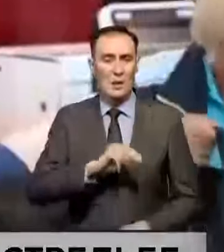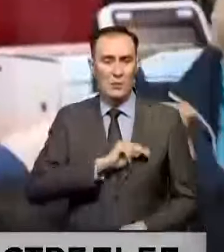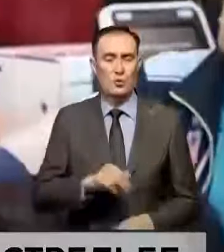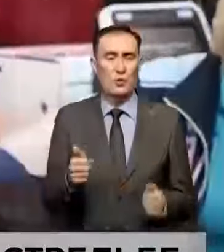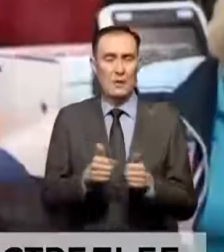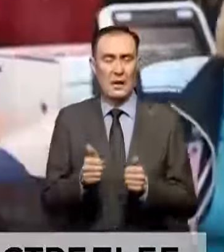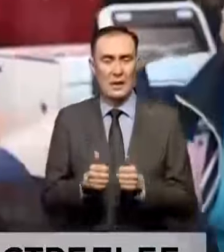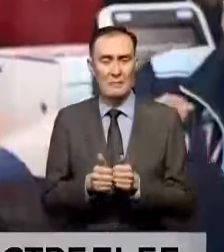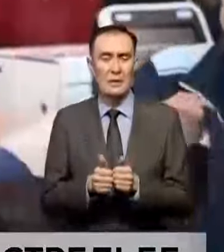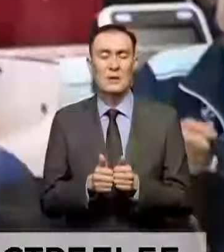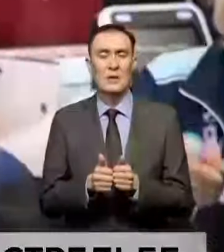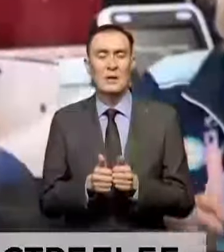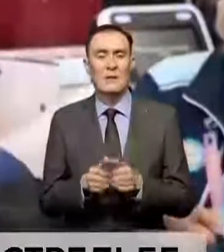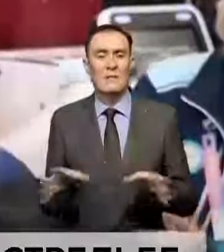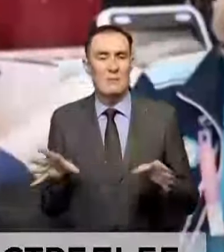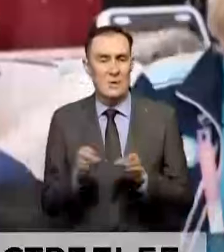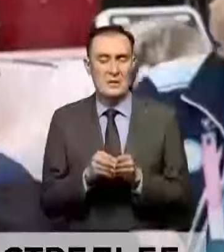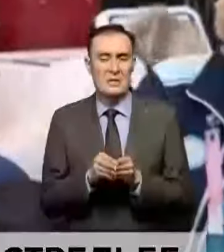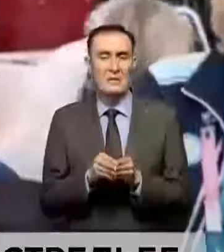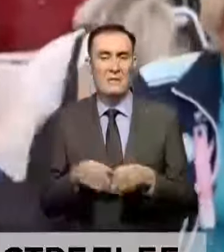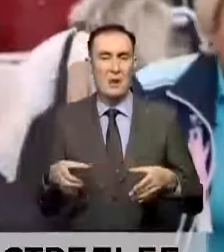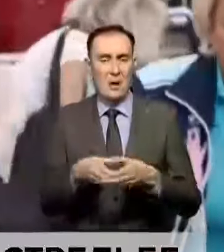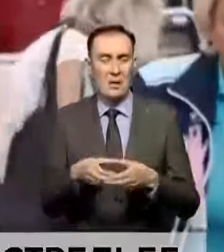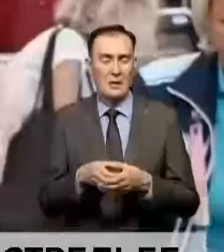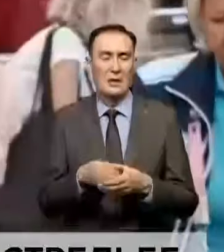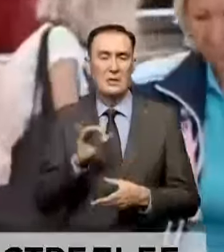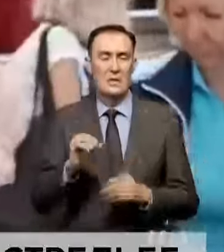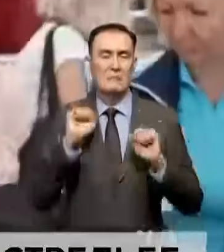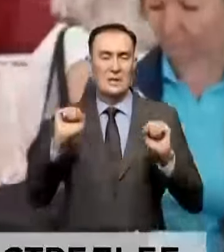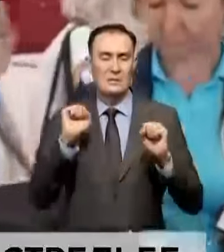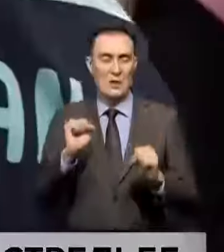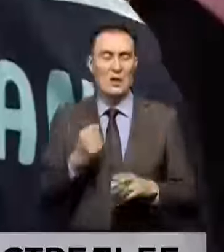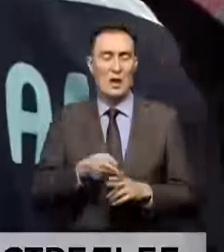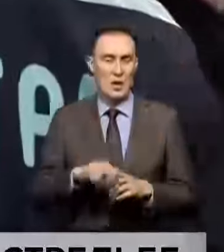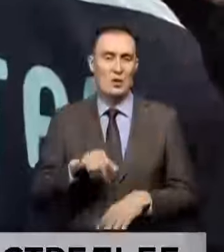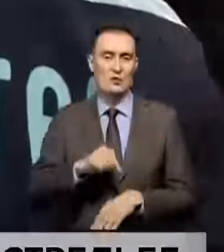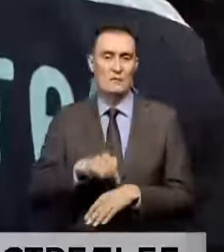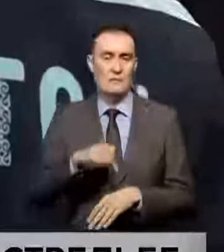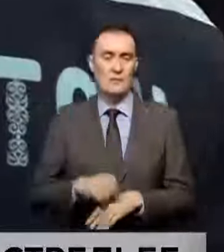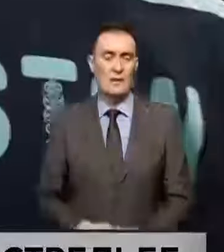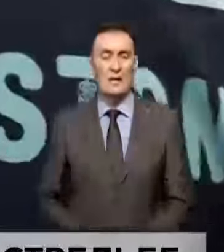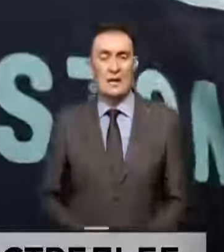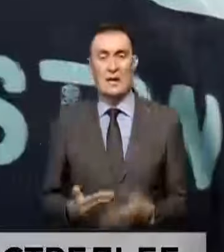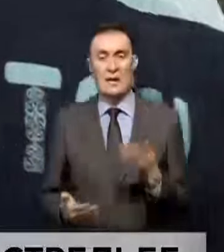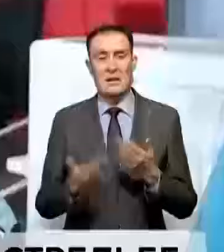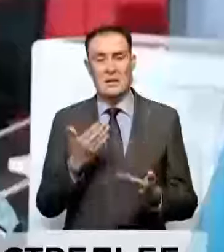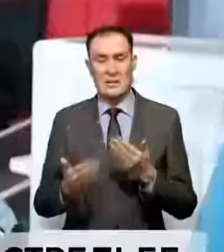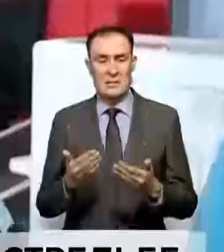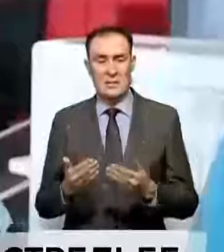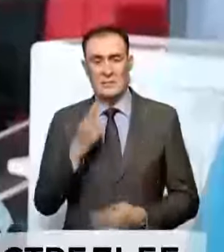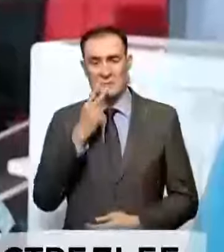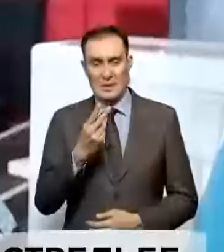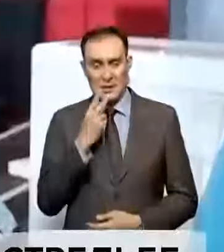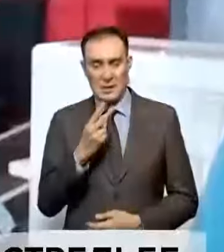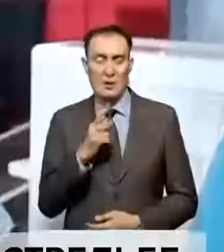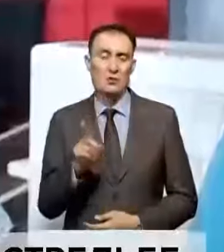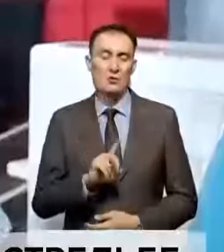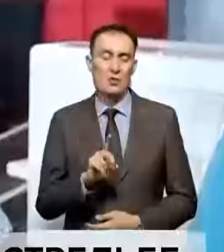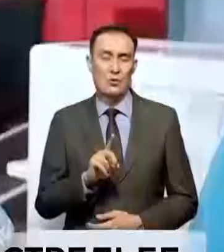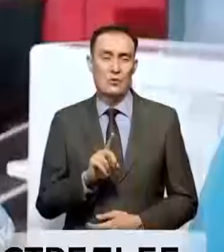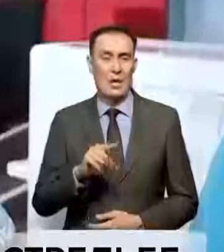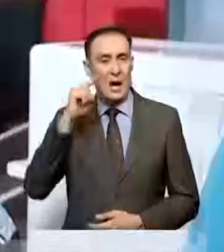о бок, в тандеме совместно, и спортсмены это чувствуют. Ну, смотрите, если брать, что